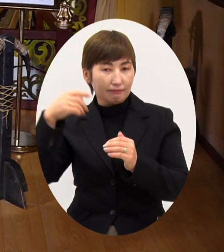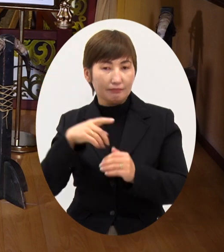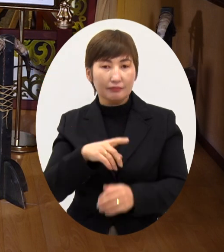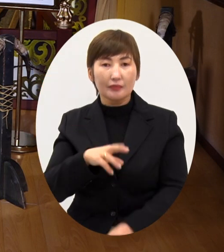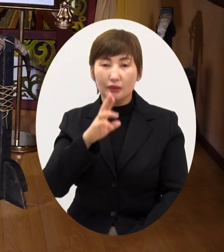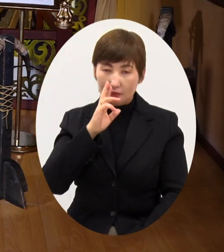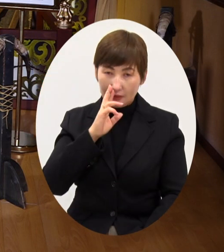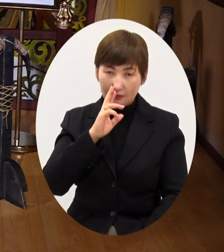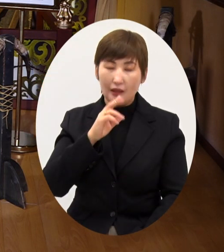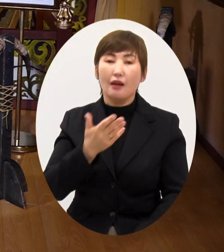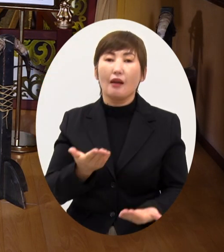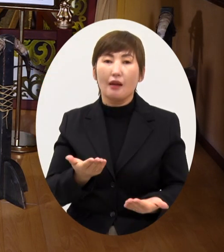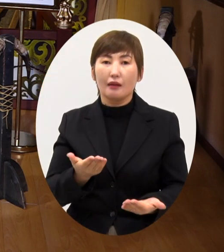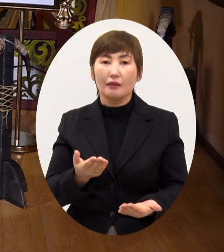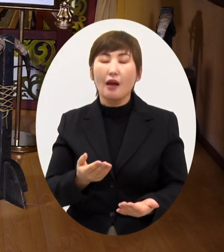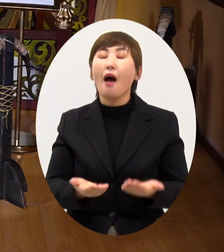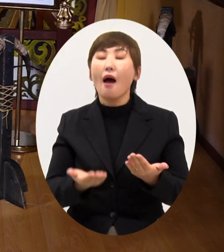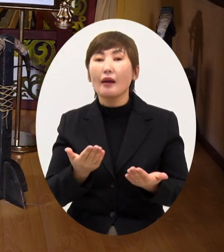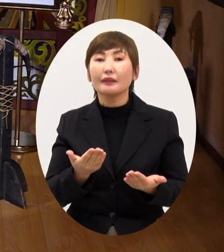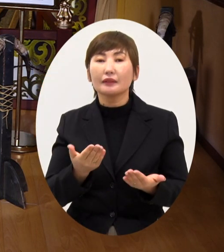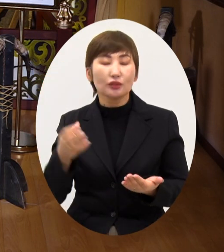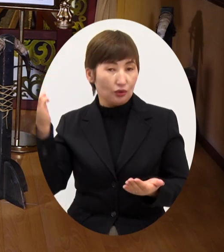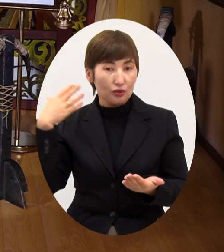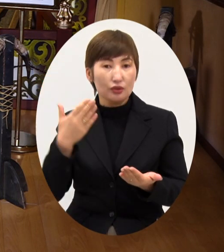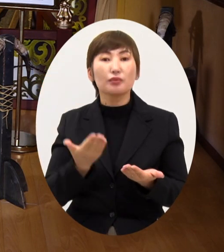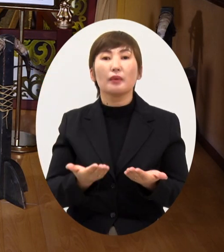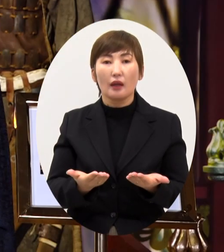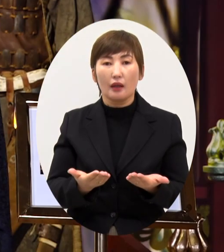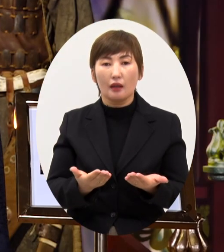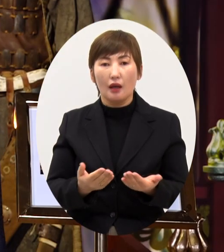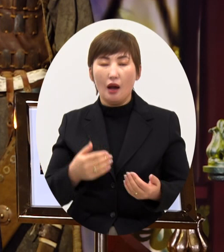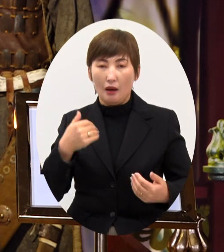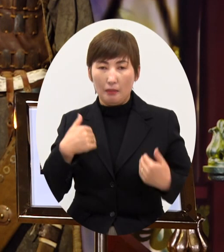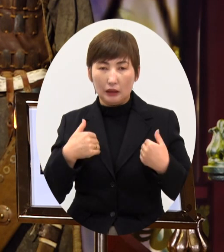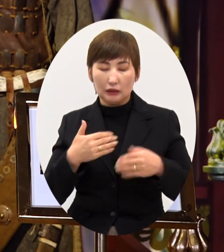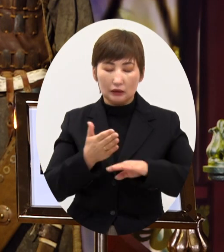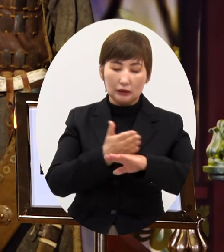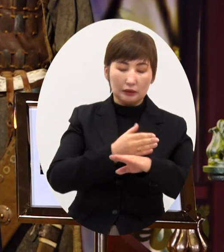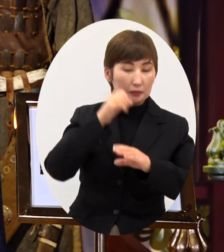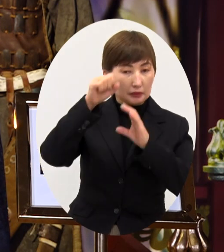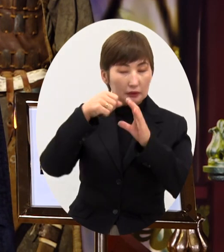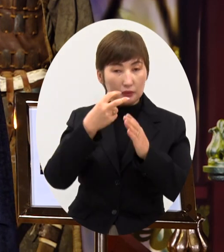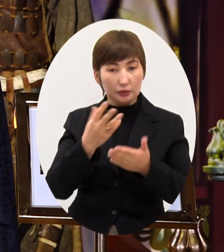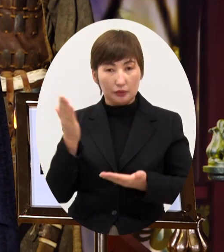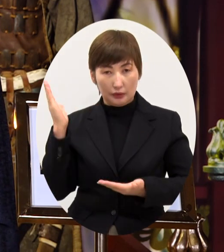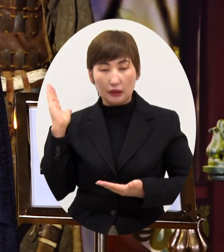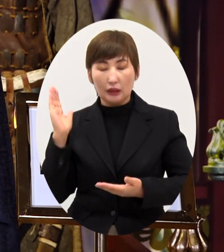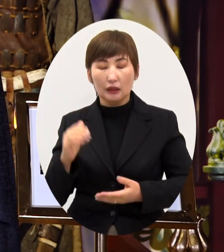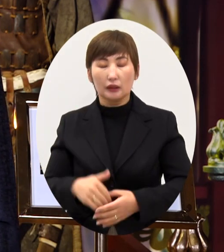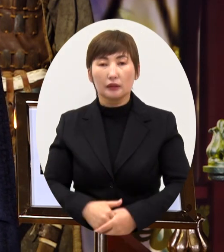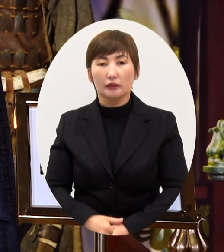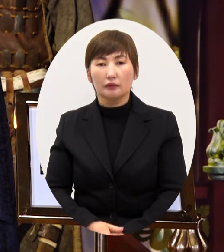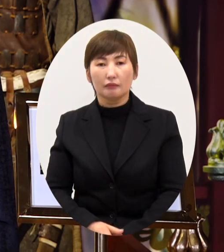бодлогошронгүй, уйтгартай гэх мэтээр та нарт аль нь сонсогдсон бэ? За багш нь эргэн нэг бичлэг үзүүлье.